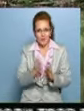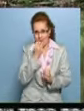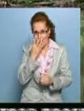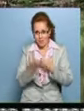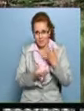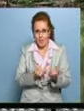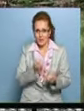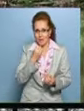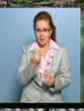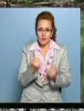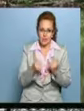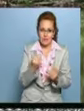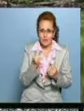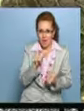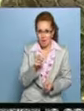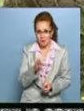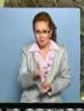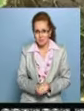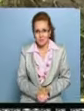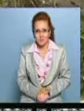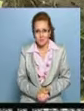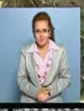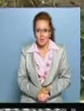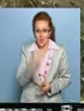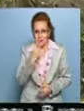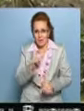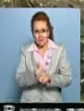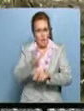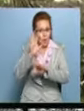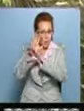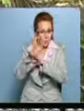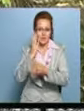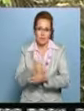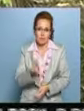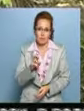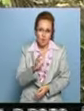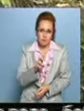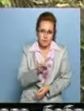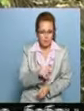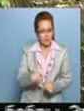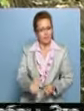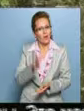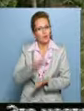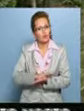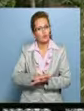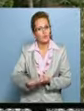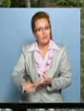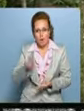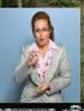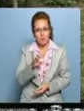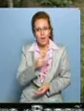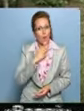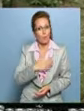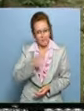чаще прячутся лоси в воде бобры любят чистую воду А здесь Чистая вода Родники